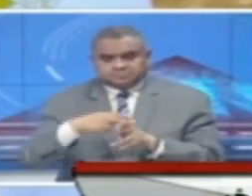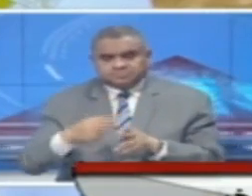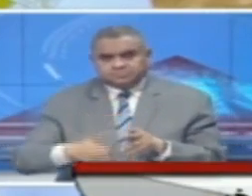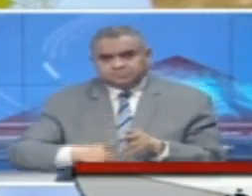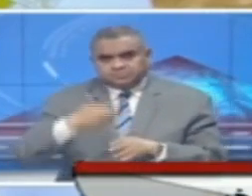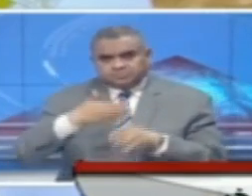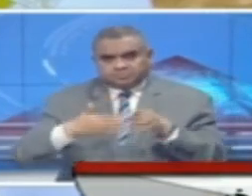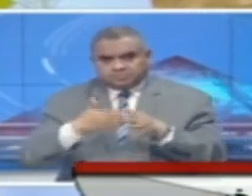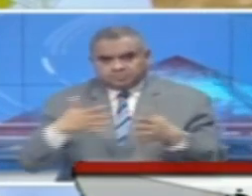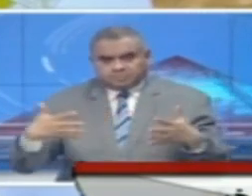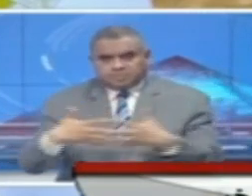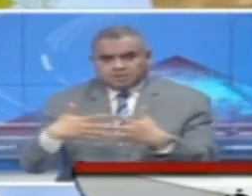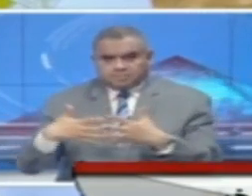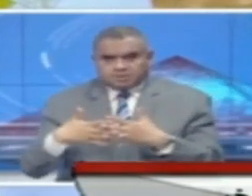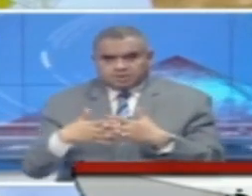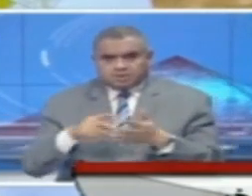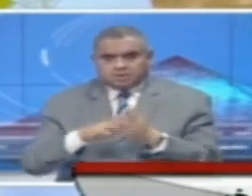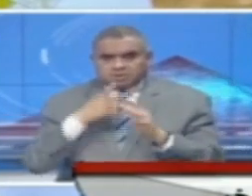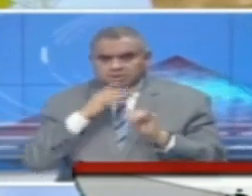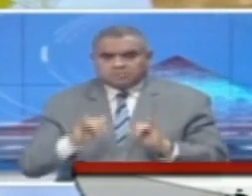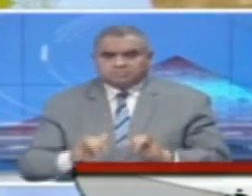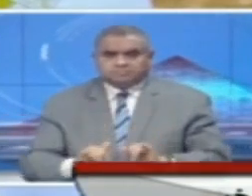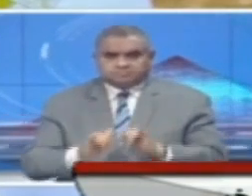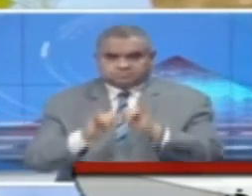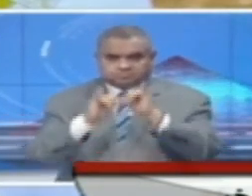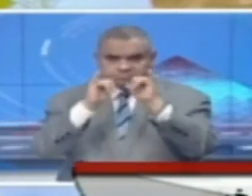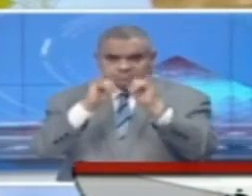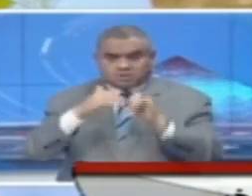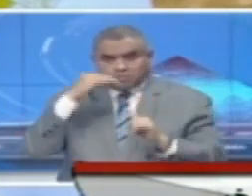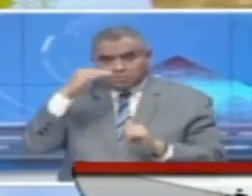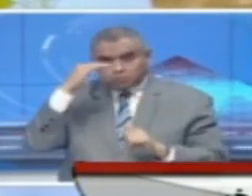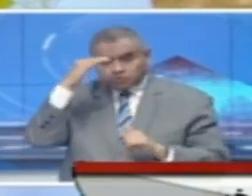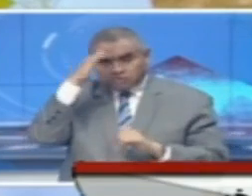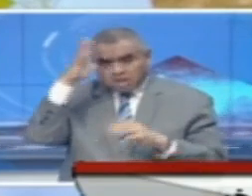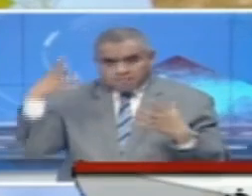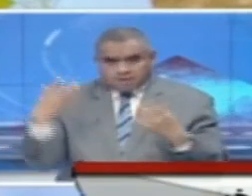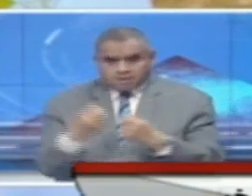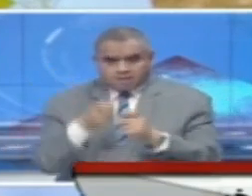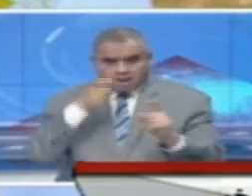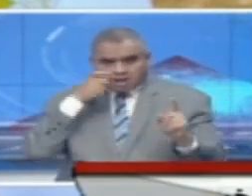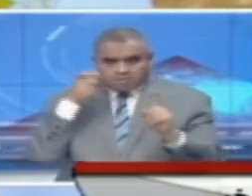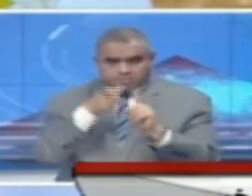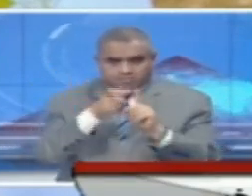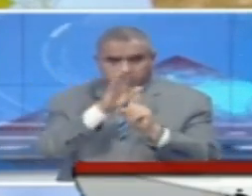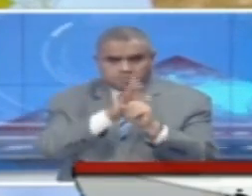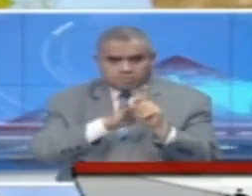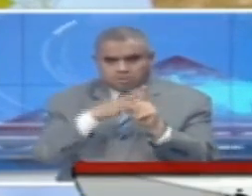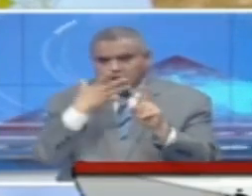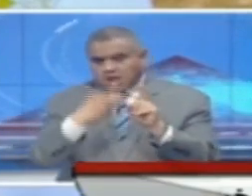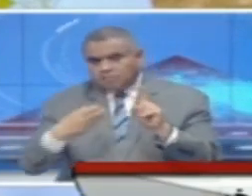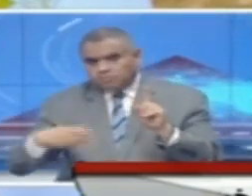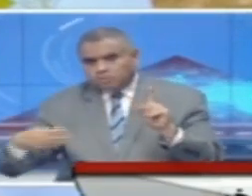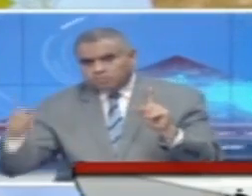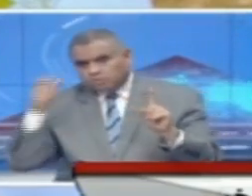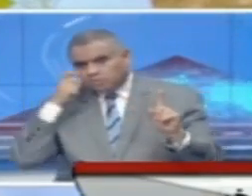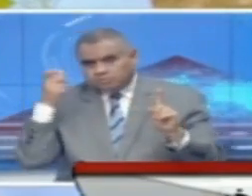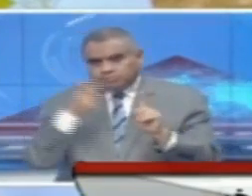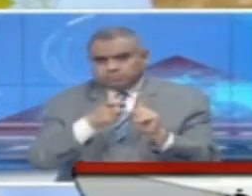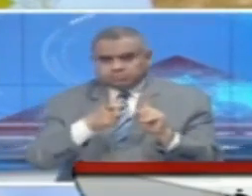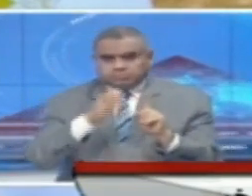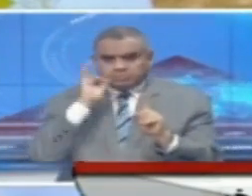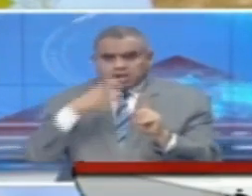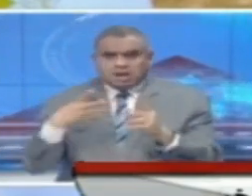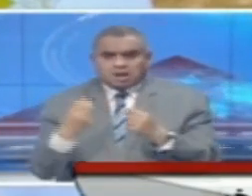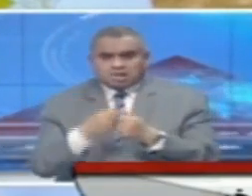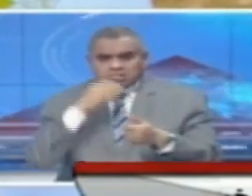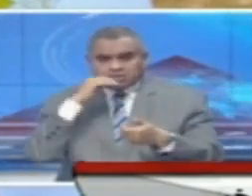والبناء والانطلاق نحو مستقبل أفضل لكم ولأبنائكم، مستلهمين في